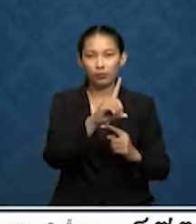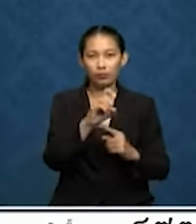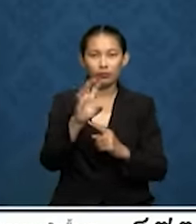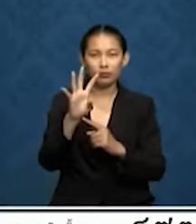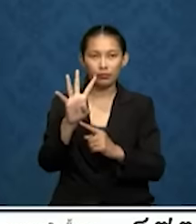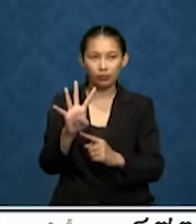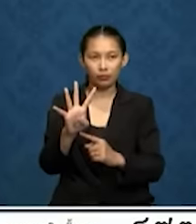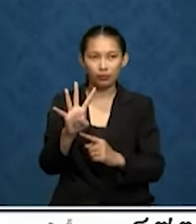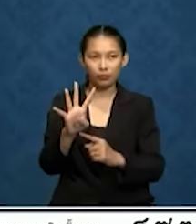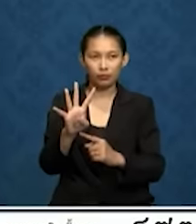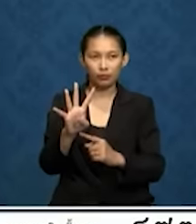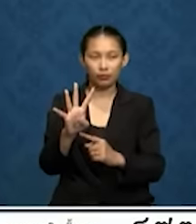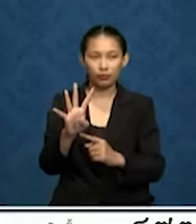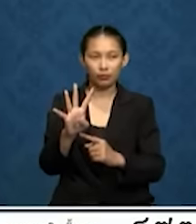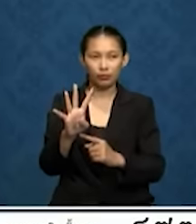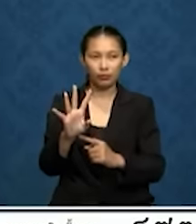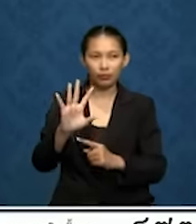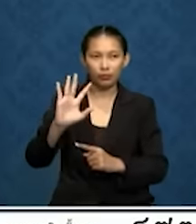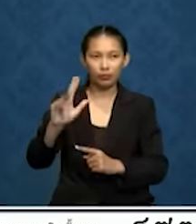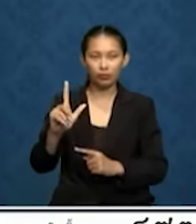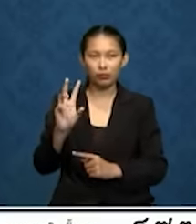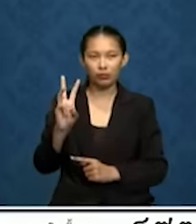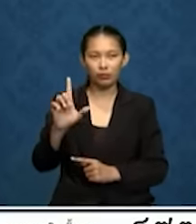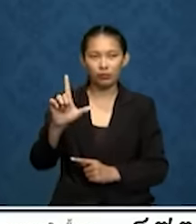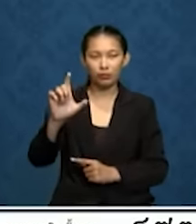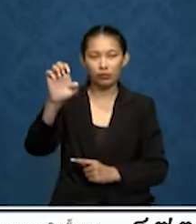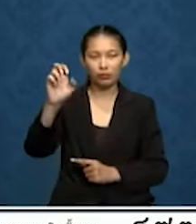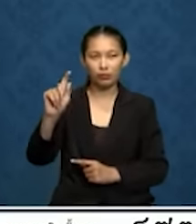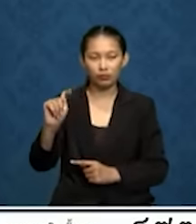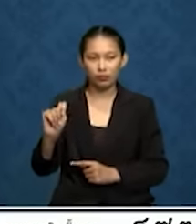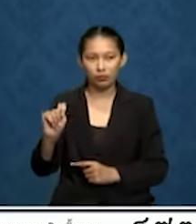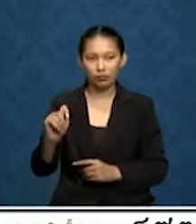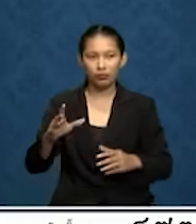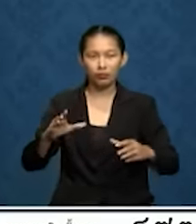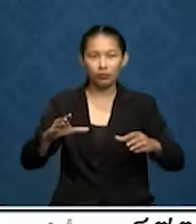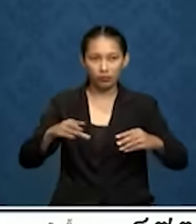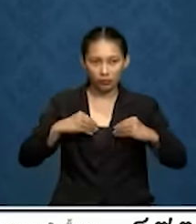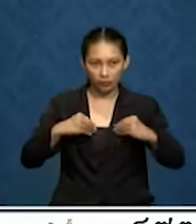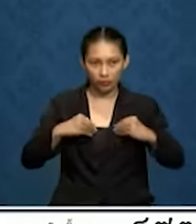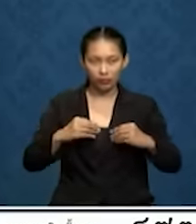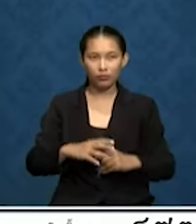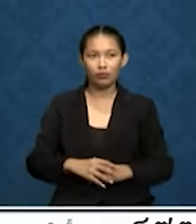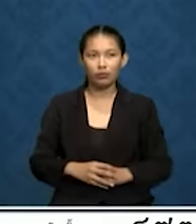104นายชาวลิตขจรพงศ์กีรติ เห็นชอบครับ